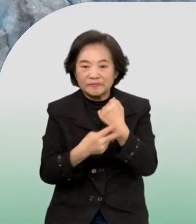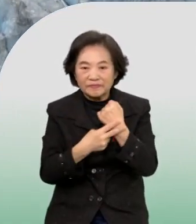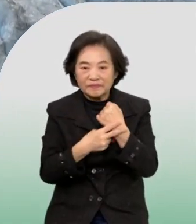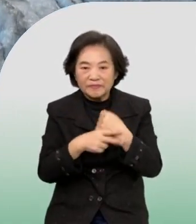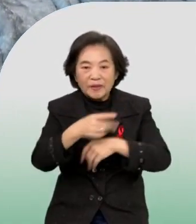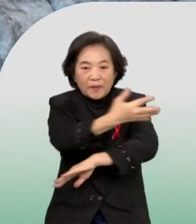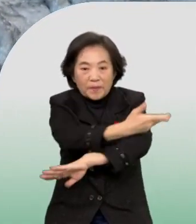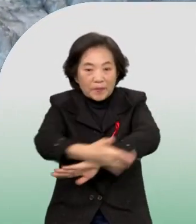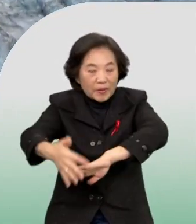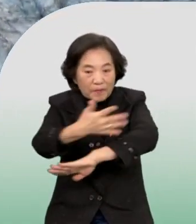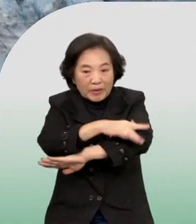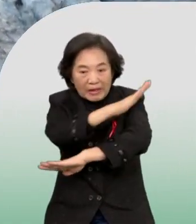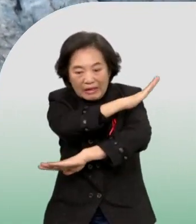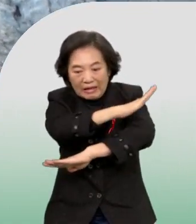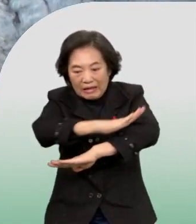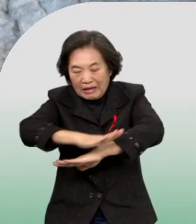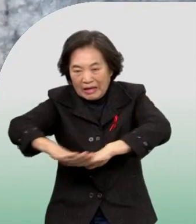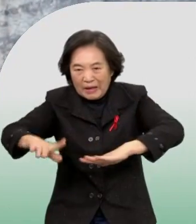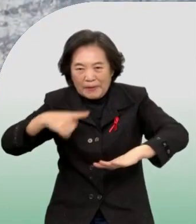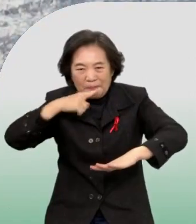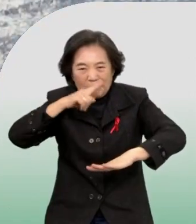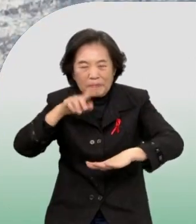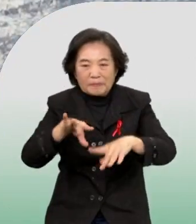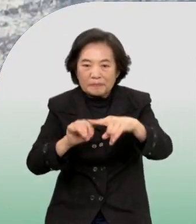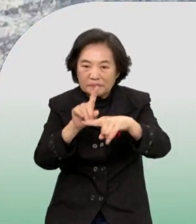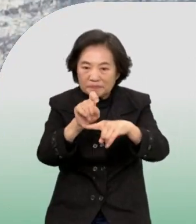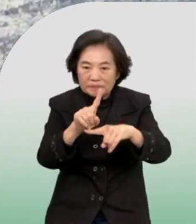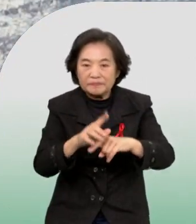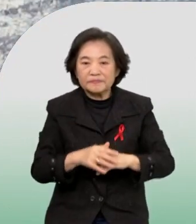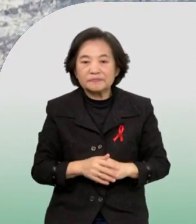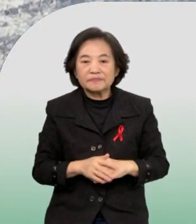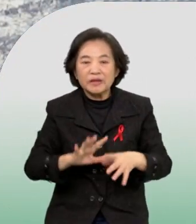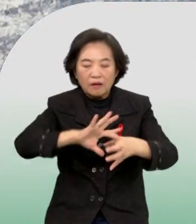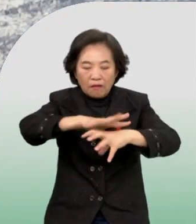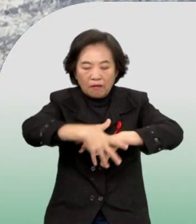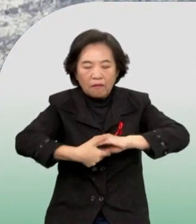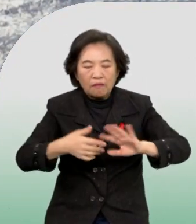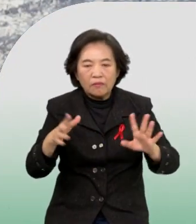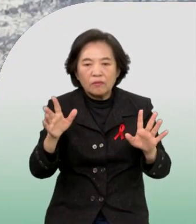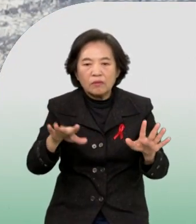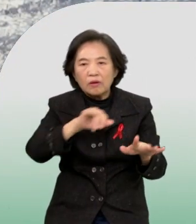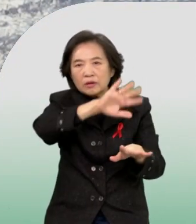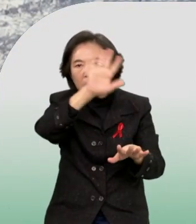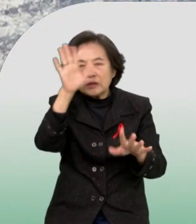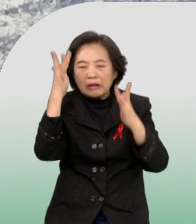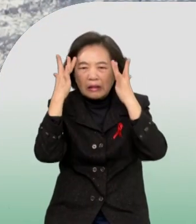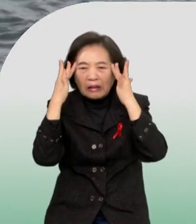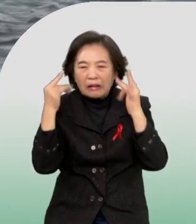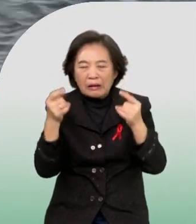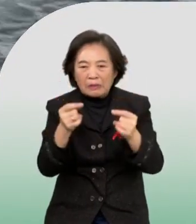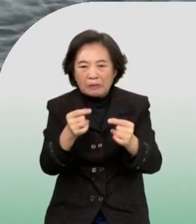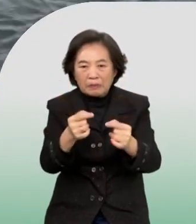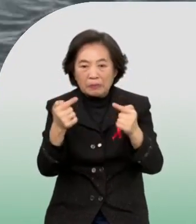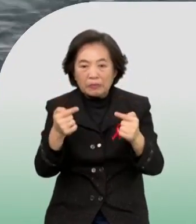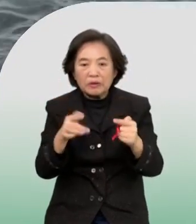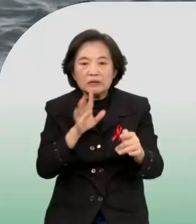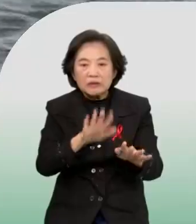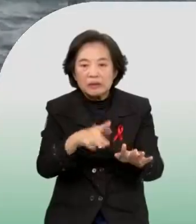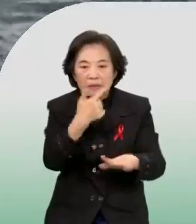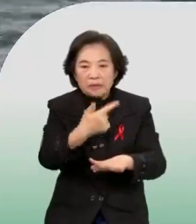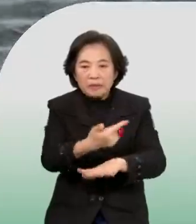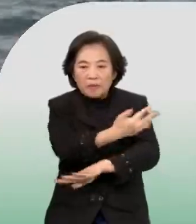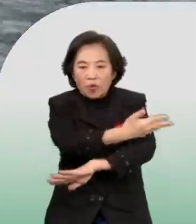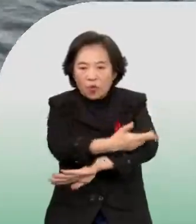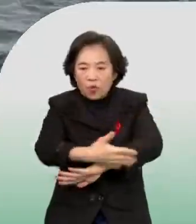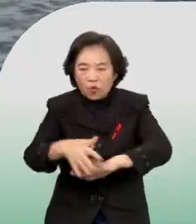鹽定嘅蔬菜都要10%。不過受到全球暖化、氣候變遷嘅影響，冰島嘅冰川亦下